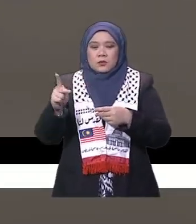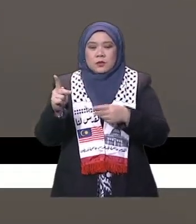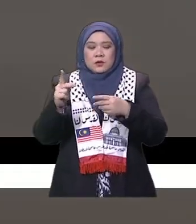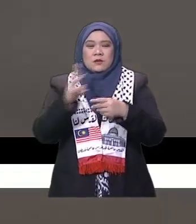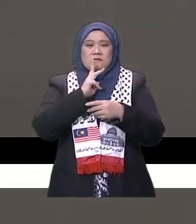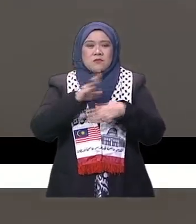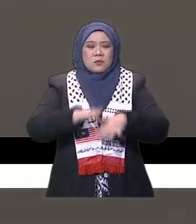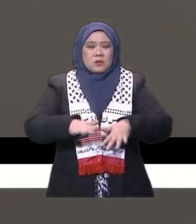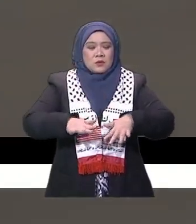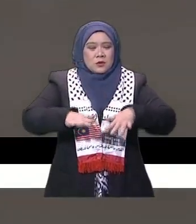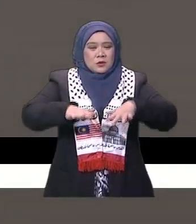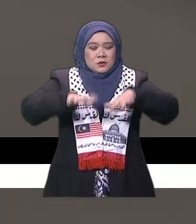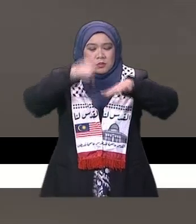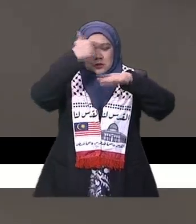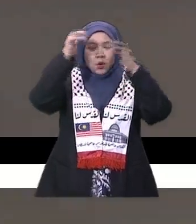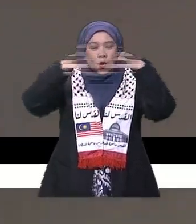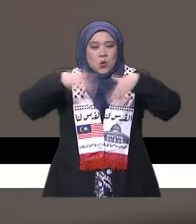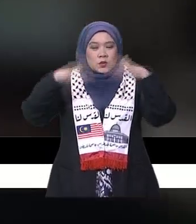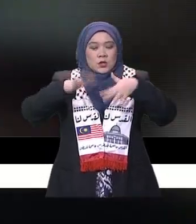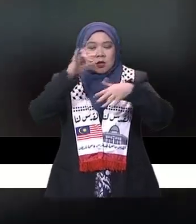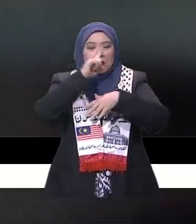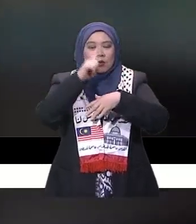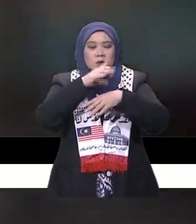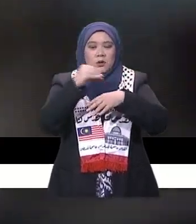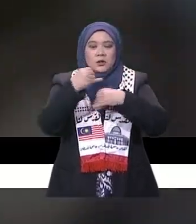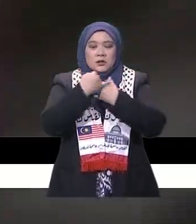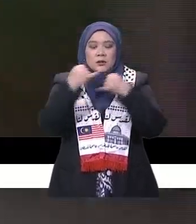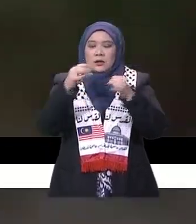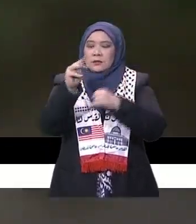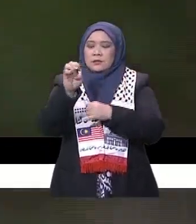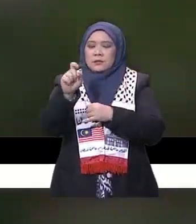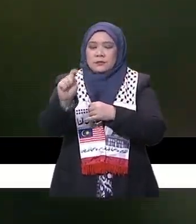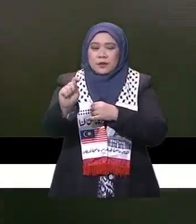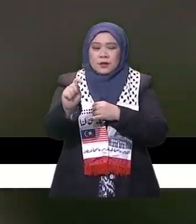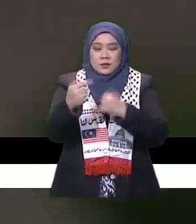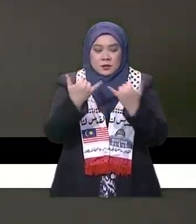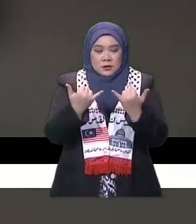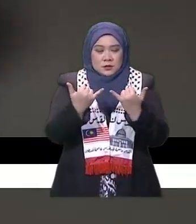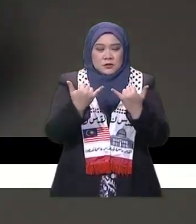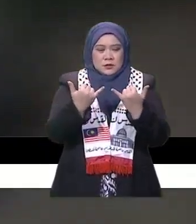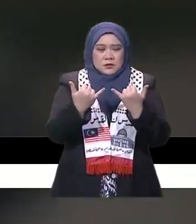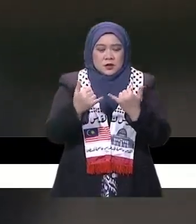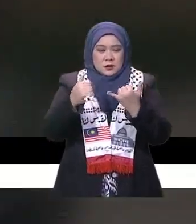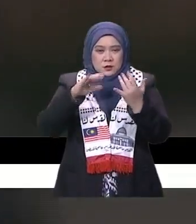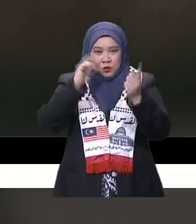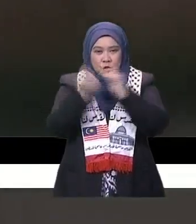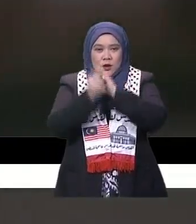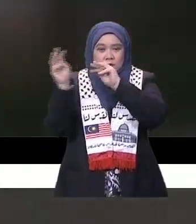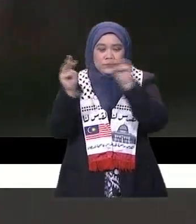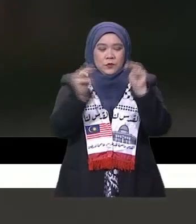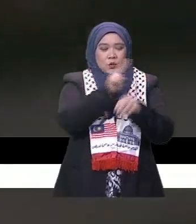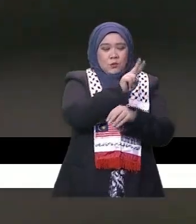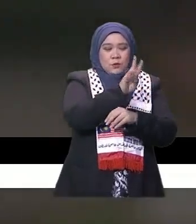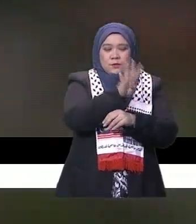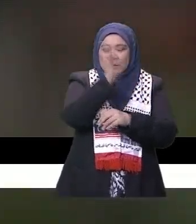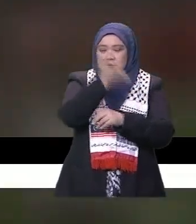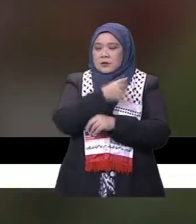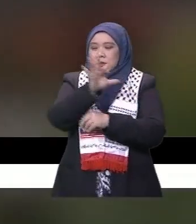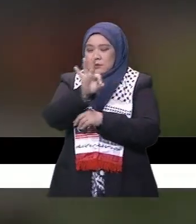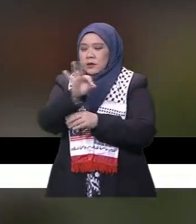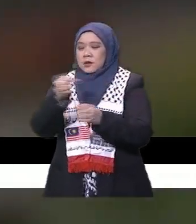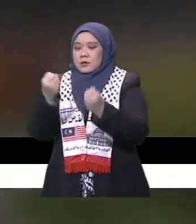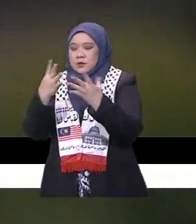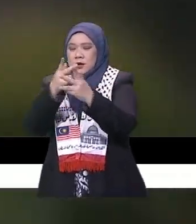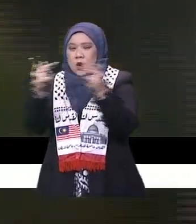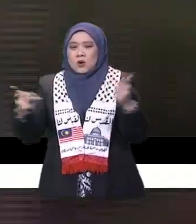kilat akibat hujan lebat yang berterusan. Jabatan Meteorologi Malaysia memaklumkan fasa peralihan monsun bermula pada 24 September di kebanyakan